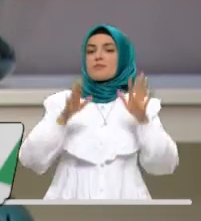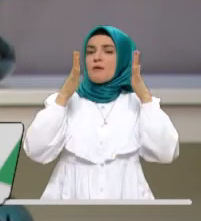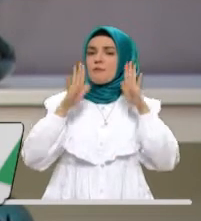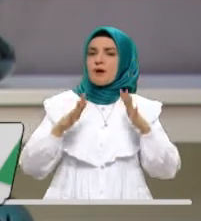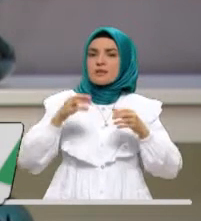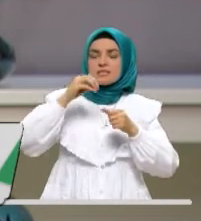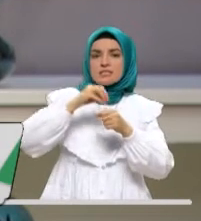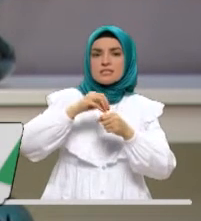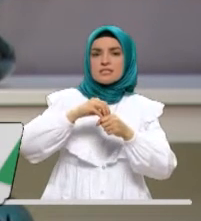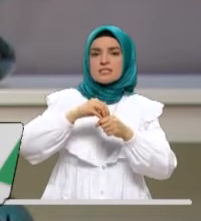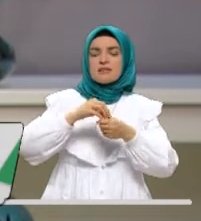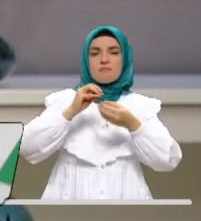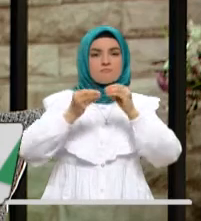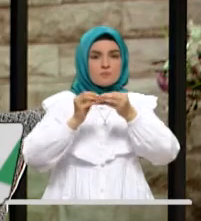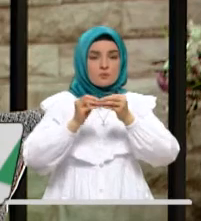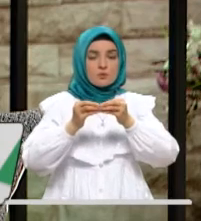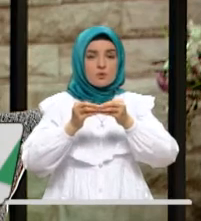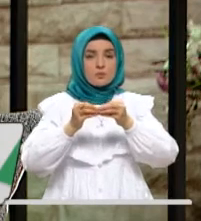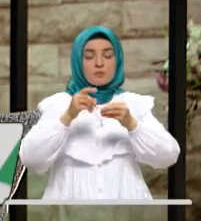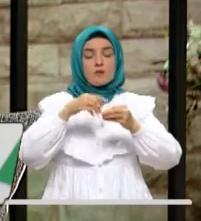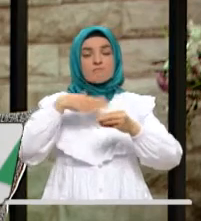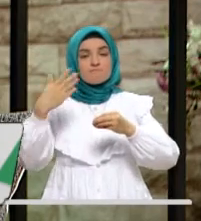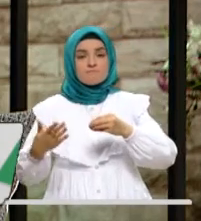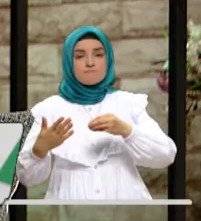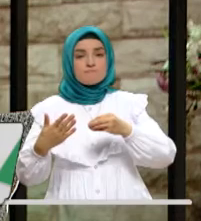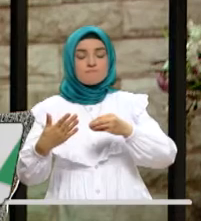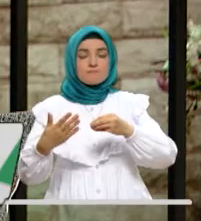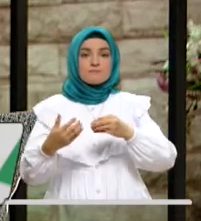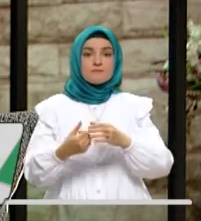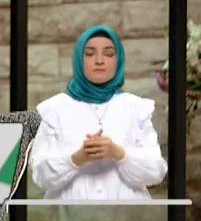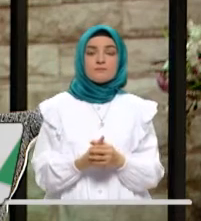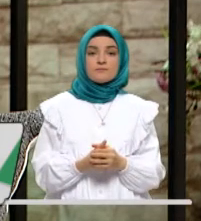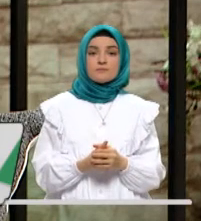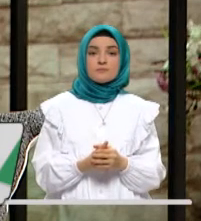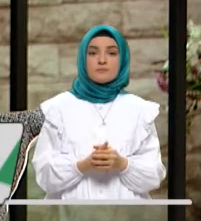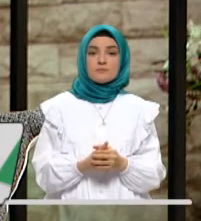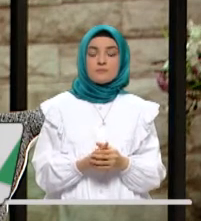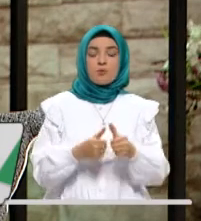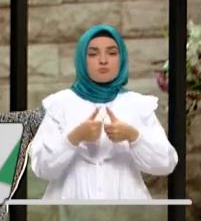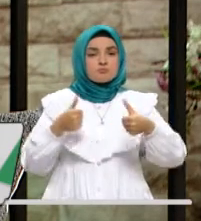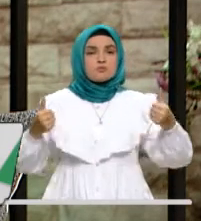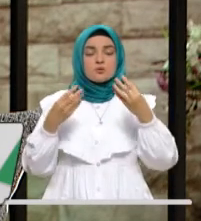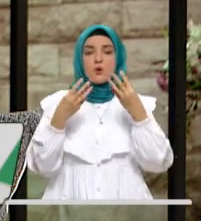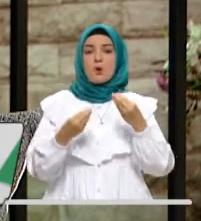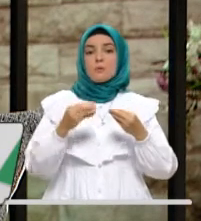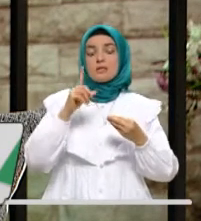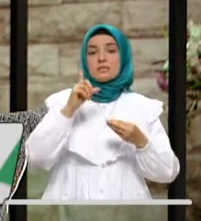Parlatıcının sıkıntısı ayrıca şimdi konu konuya geçti. Parlatıcından zaten uzak durmak lazım.